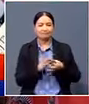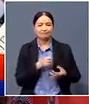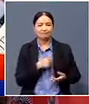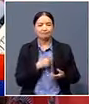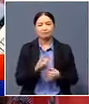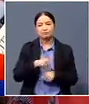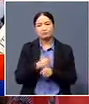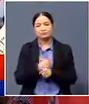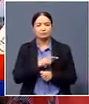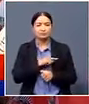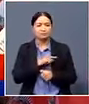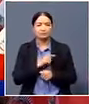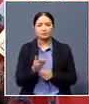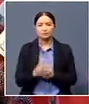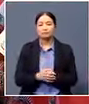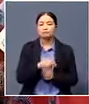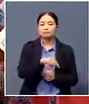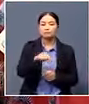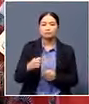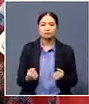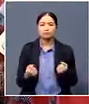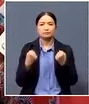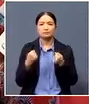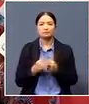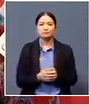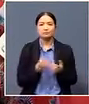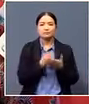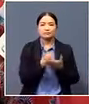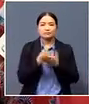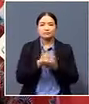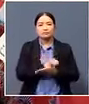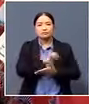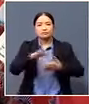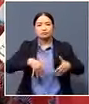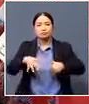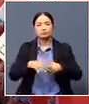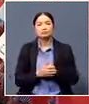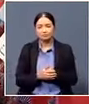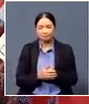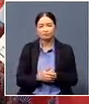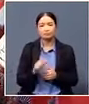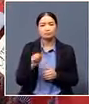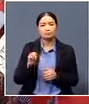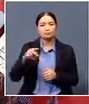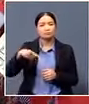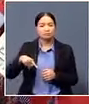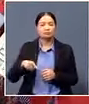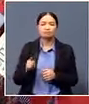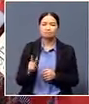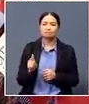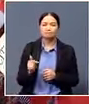พม.ที่ปฏิบัติหน้าที่ในพื้นที่อย่างเข้มแข็งและก็ช่วยเหลือพี่น้องประชาชนอพม.เนี่ยถือว่า